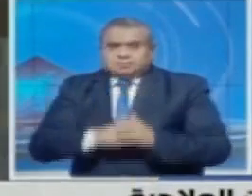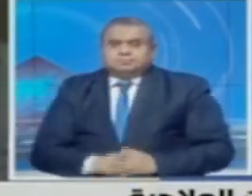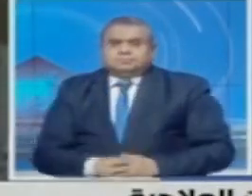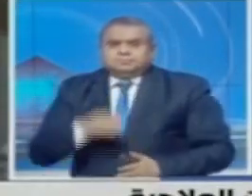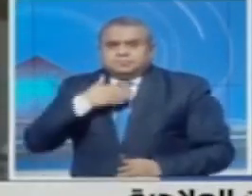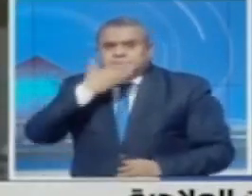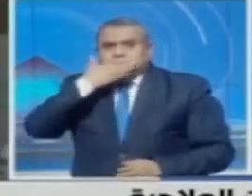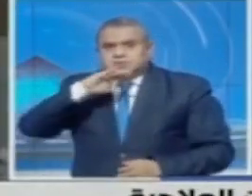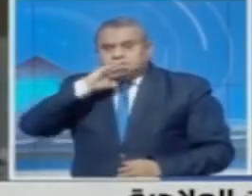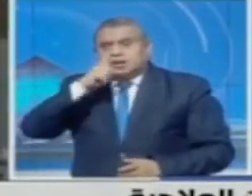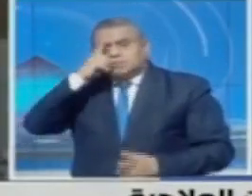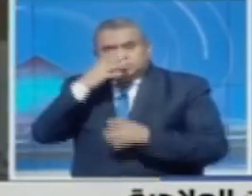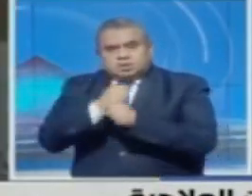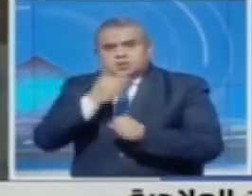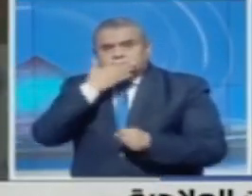الحمد لله يا حبيبي،